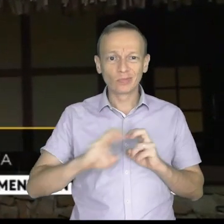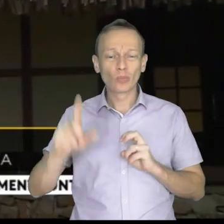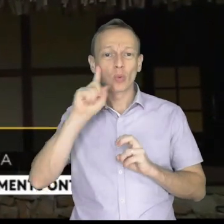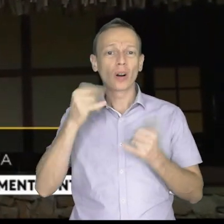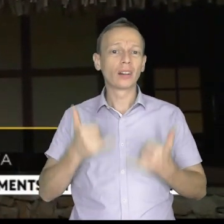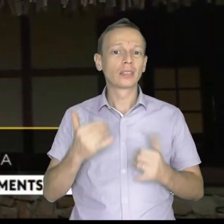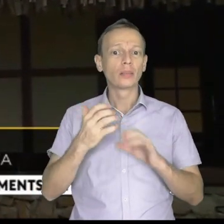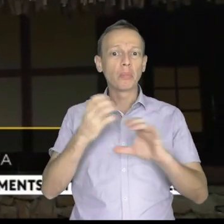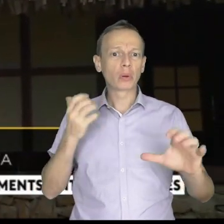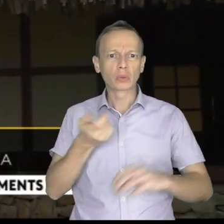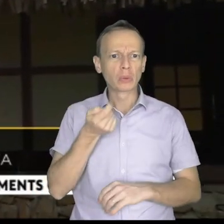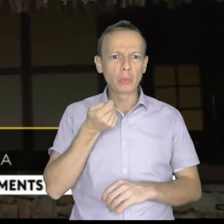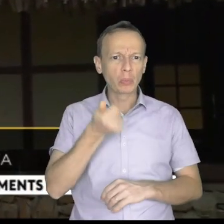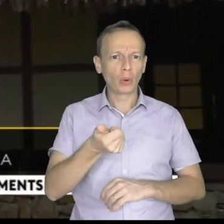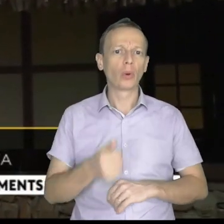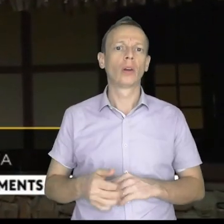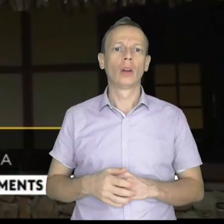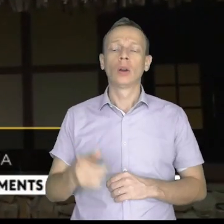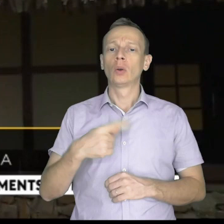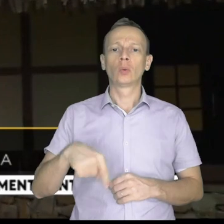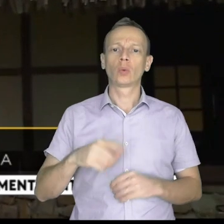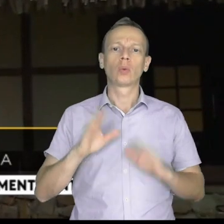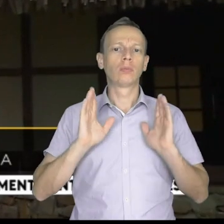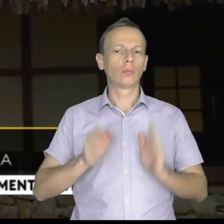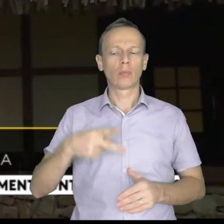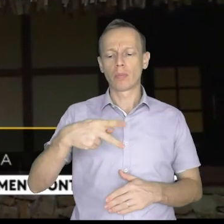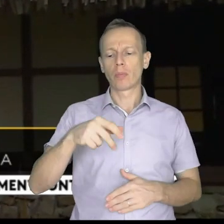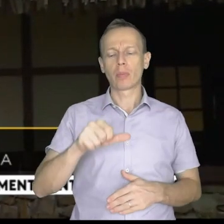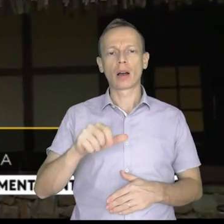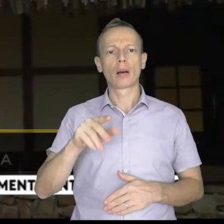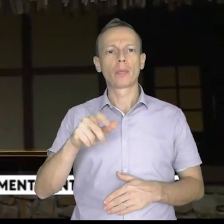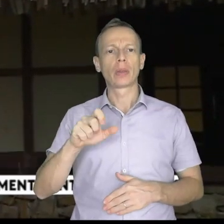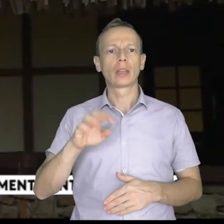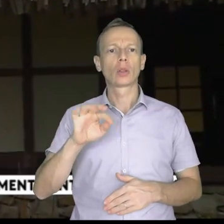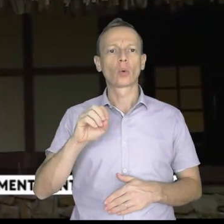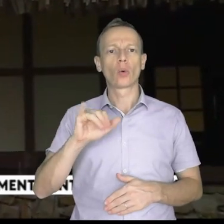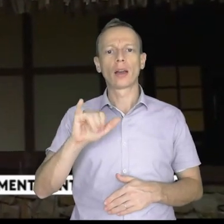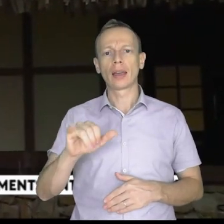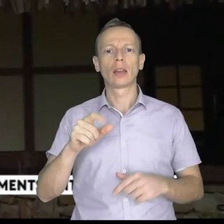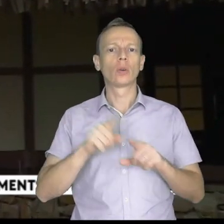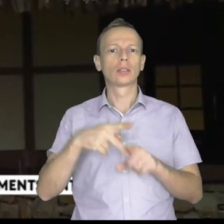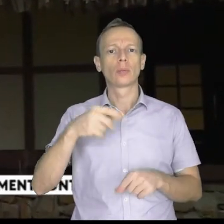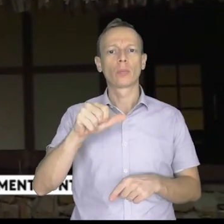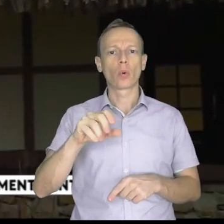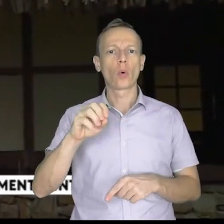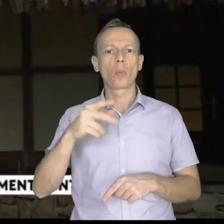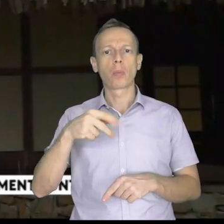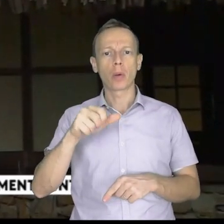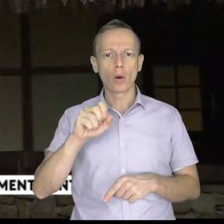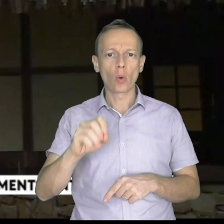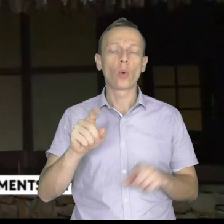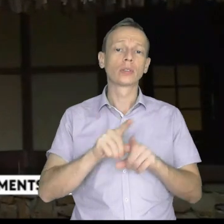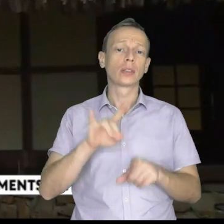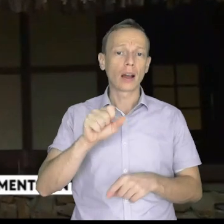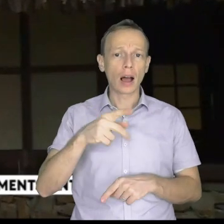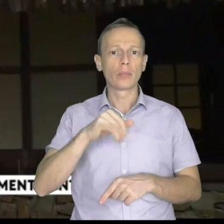sont pas encore très efficients. Et donc, nous avons ouvert à Papetoai, à Popo et à Rapiti une fois par semaine. Donc, une possibilité